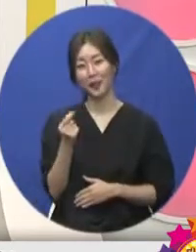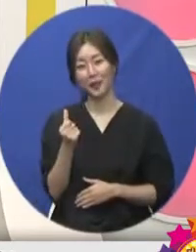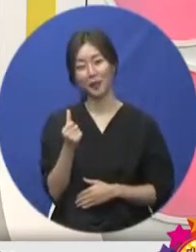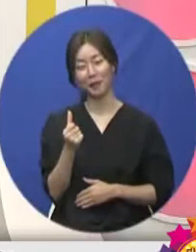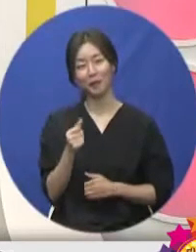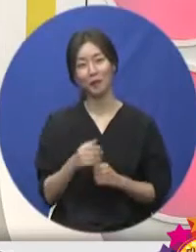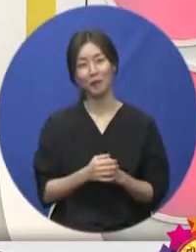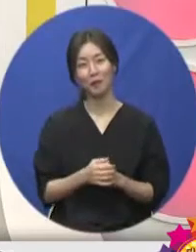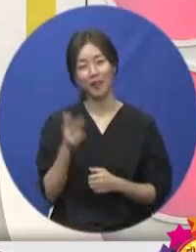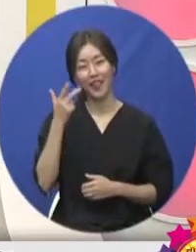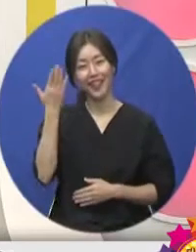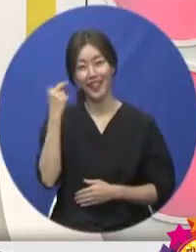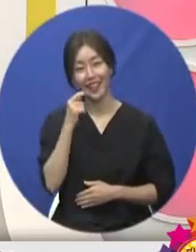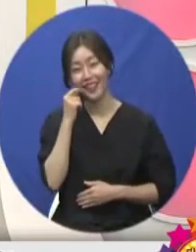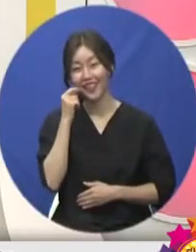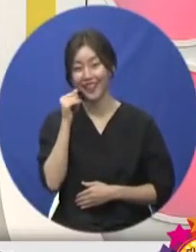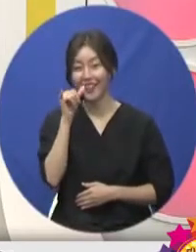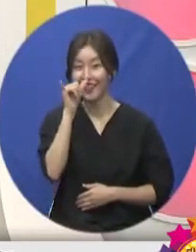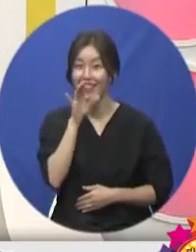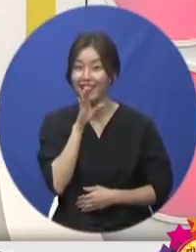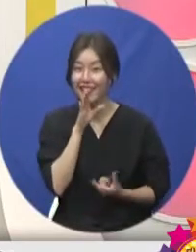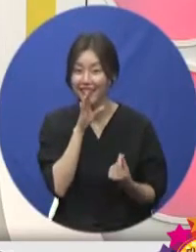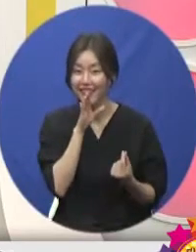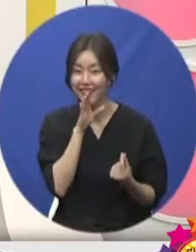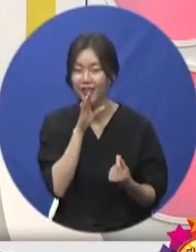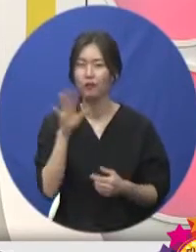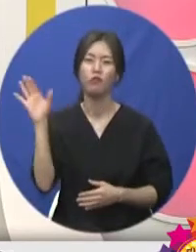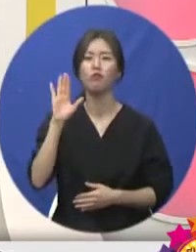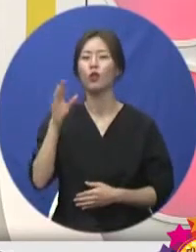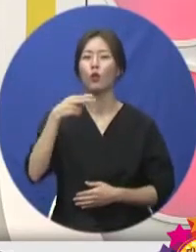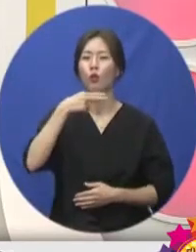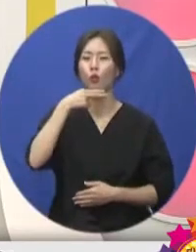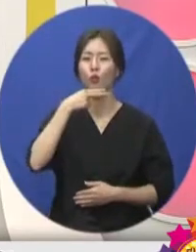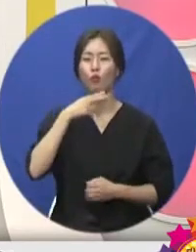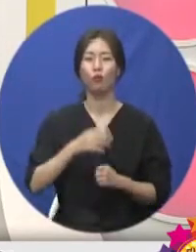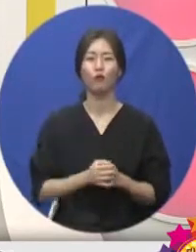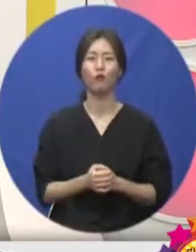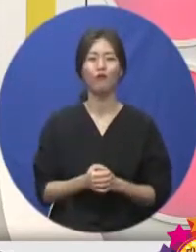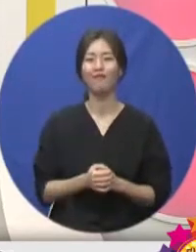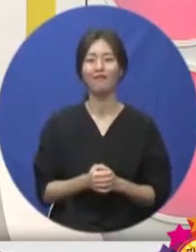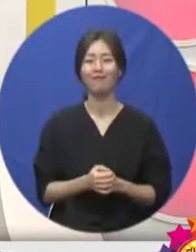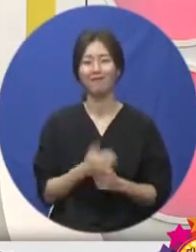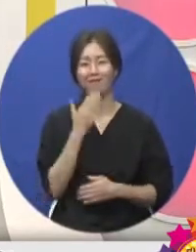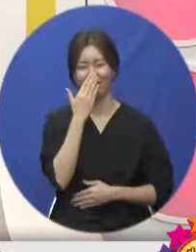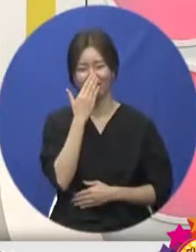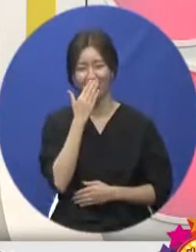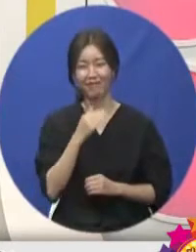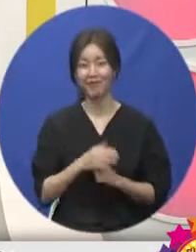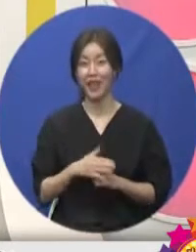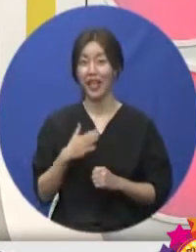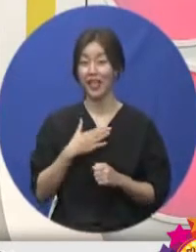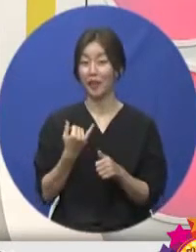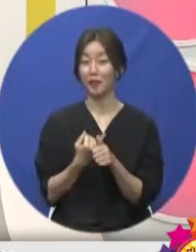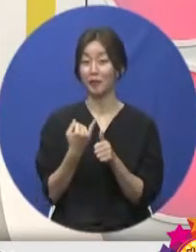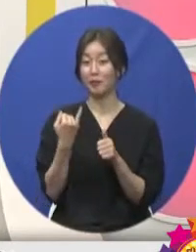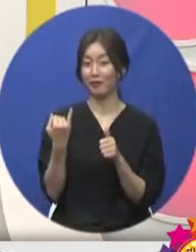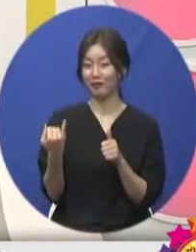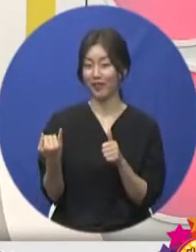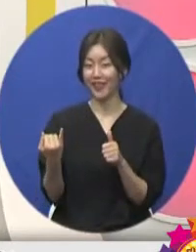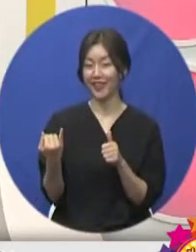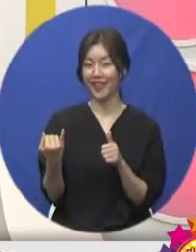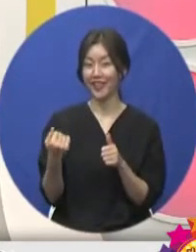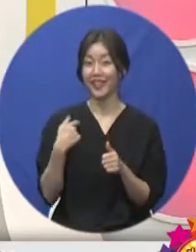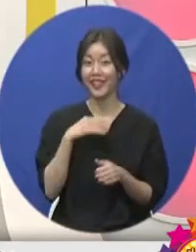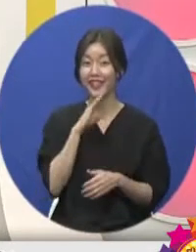좀 그때 좀 인기 좀 있으셨죠? 아유, 없었습니다. 아이, 겸손하시다니까. 아, 집사람하고 네. 통화를 하면은, 예.